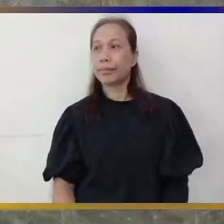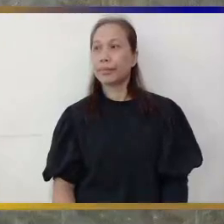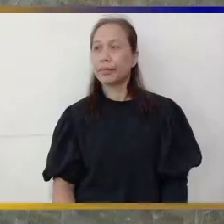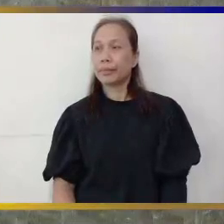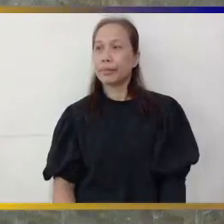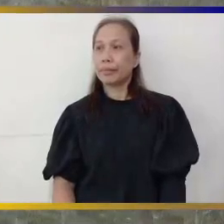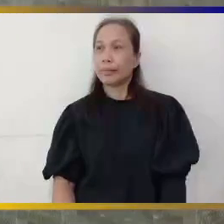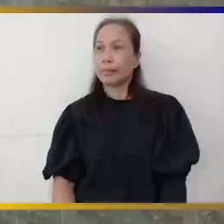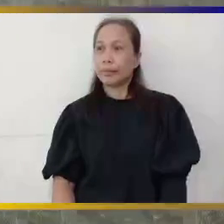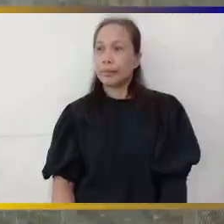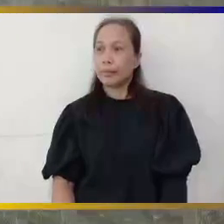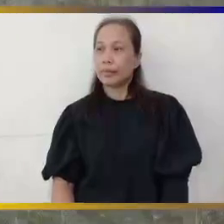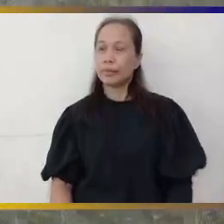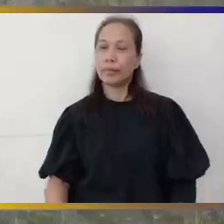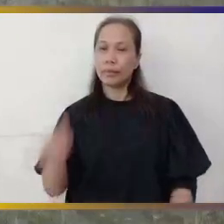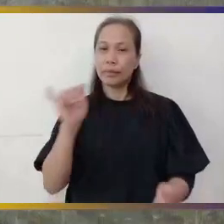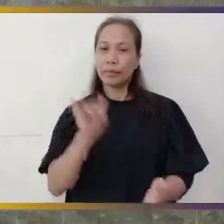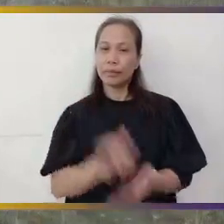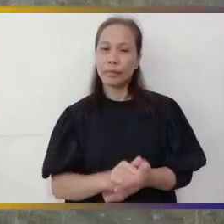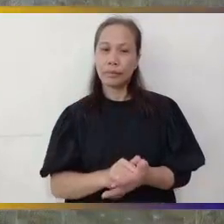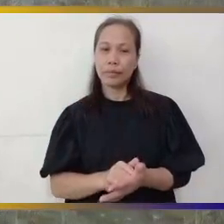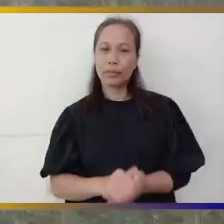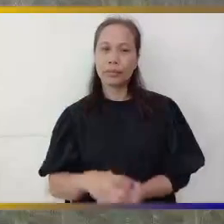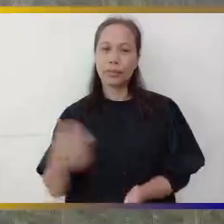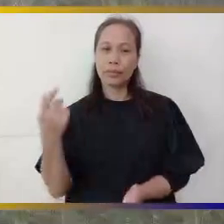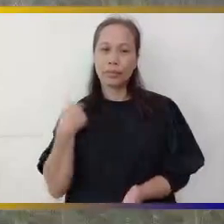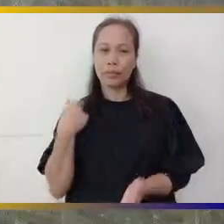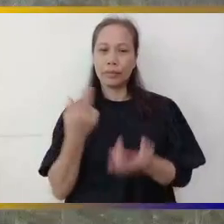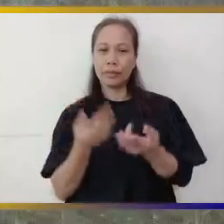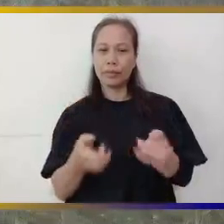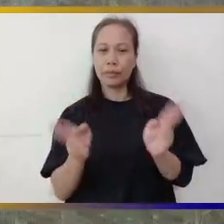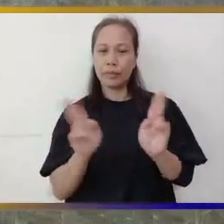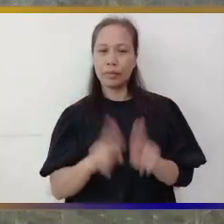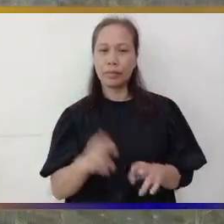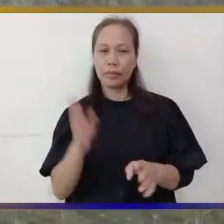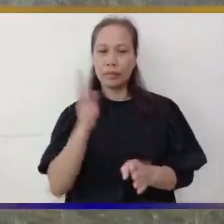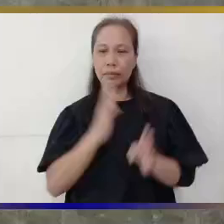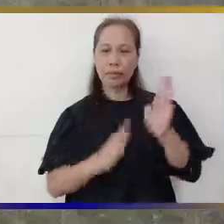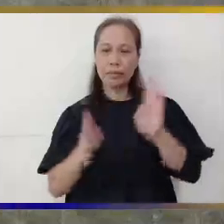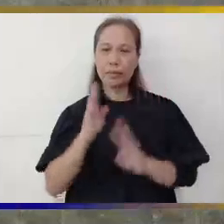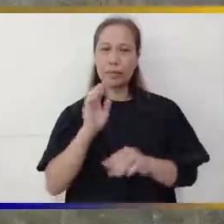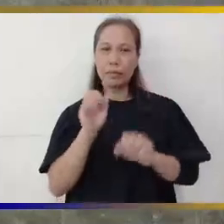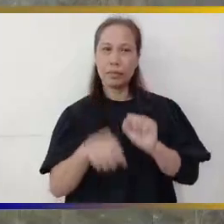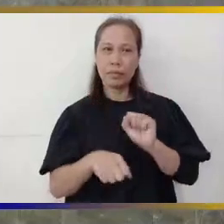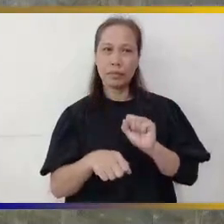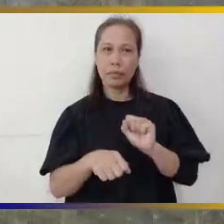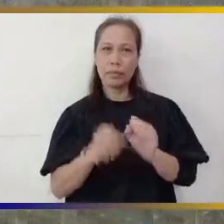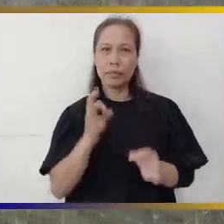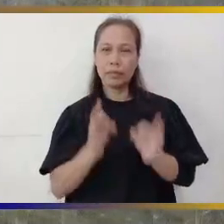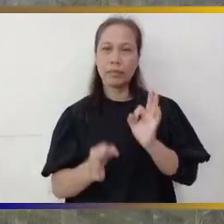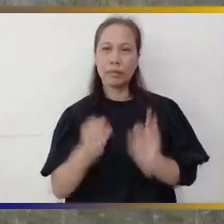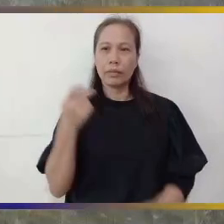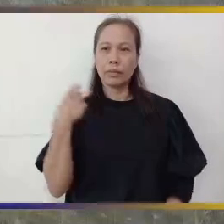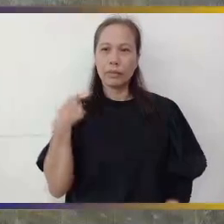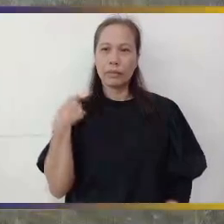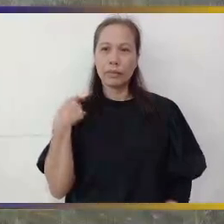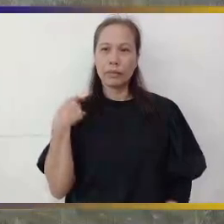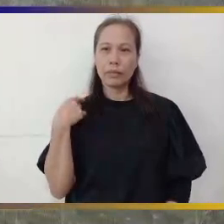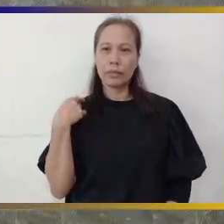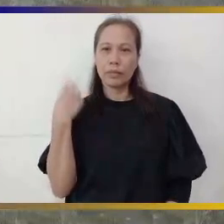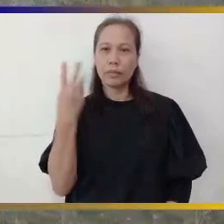Okay so doon po sila nagkaroon ng problema kaya p Nagkaroon ka ng problema hindi mo na